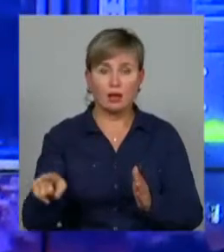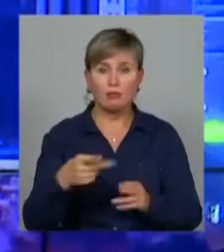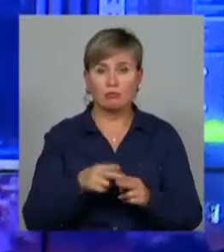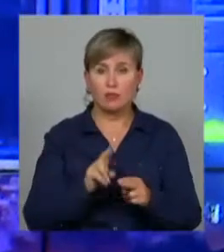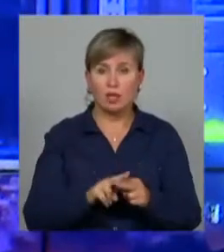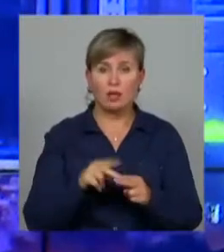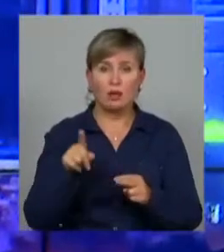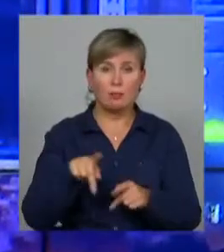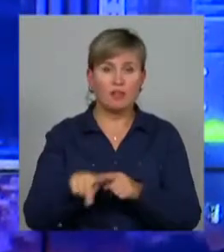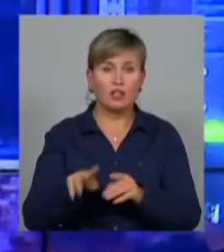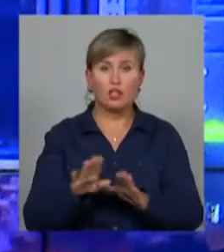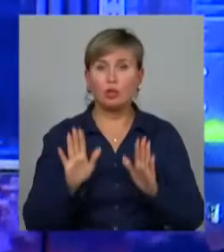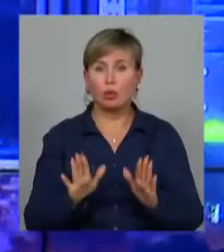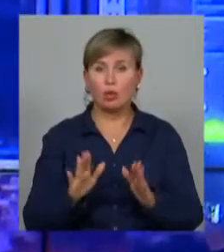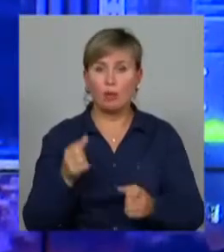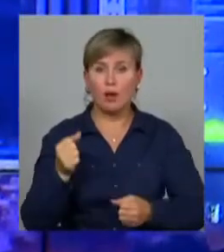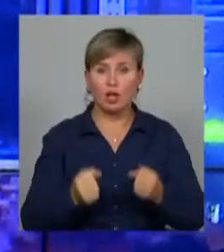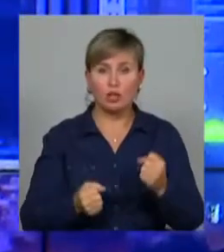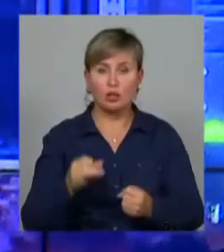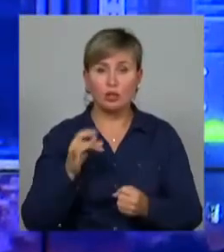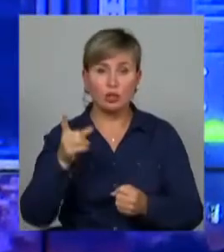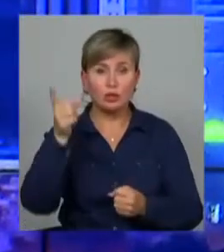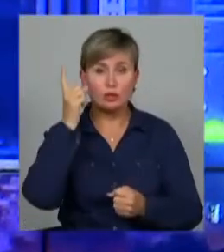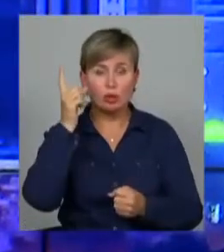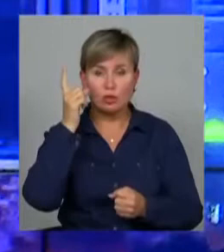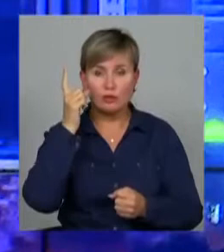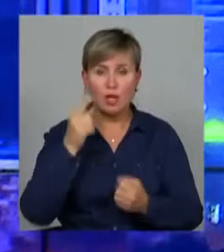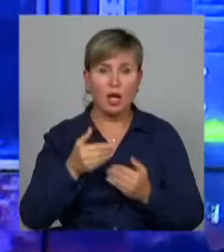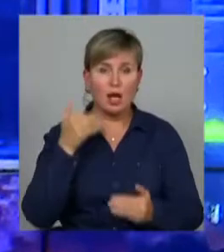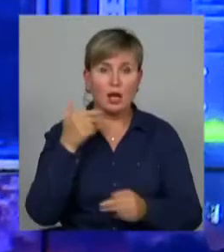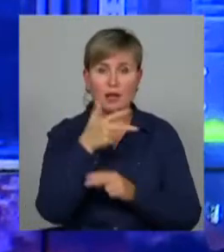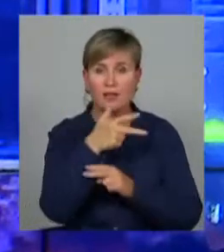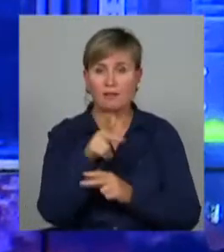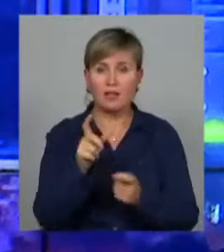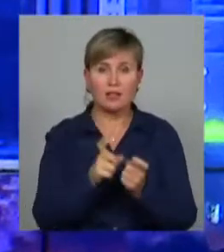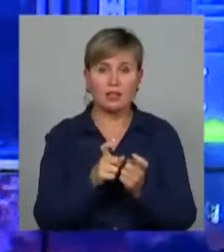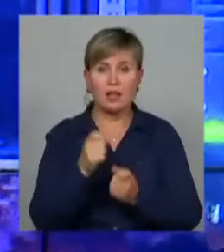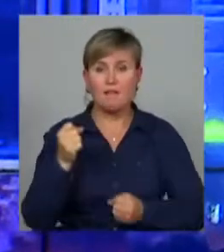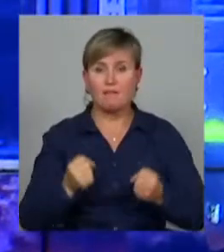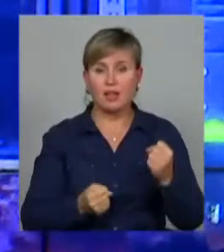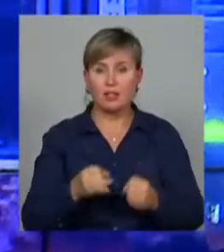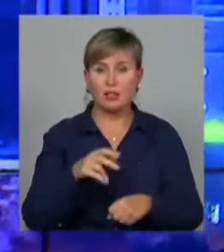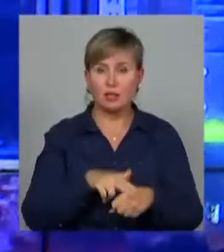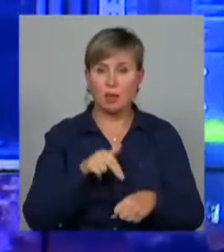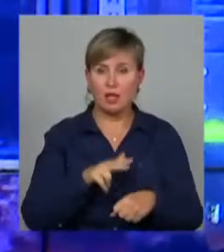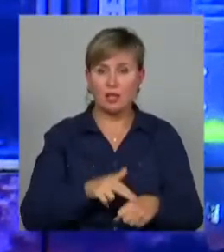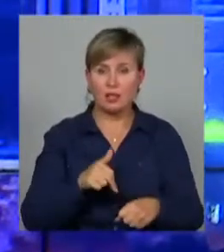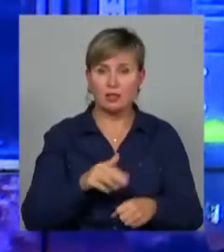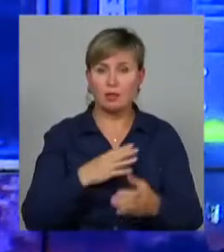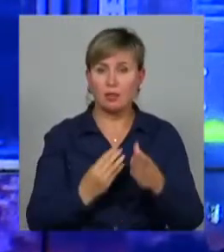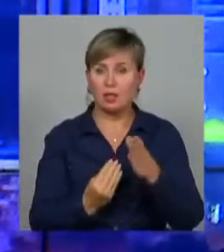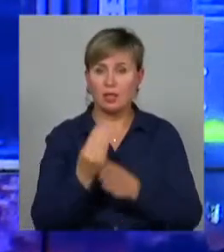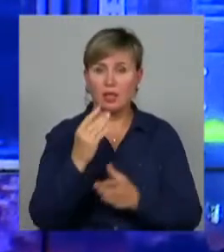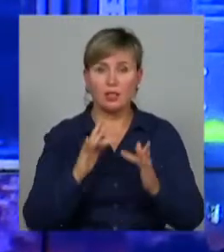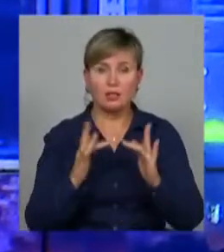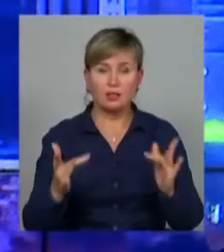порядка повредили не только его авто, но и мобильный телефон. Ранее видео с конфликтом водителя и сотрудников полиции, размещенное в